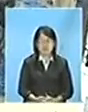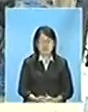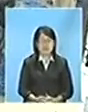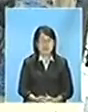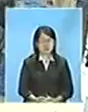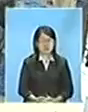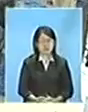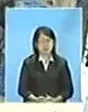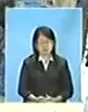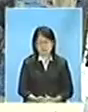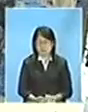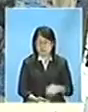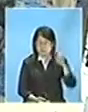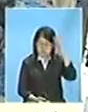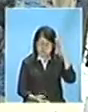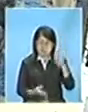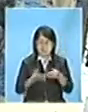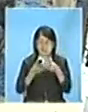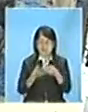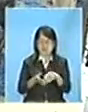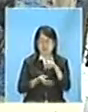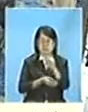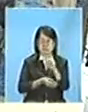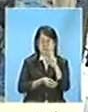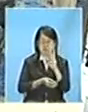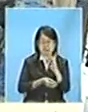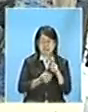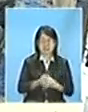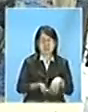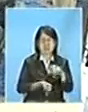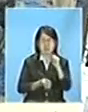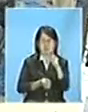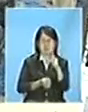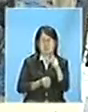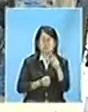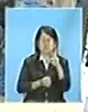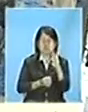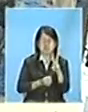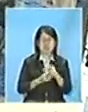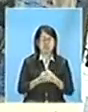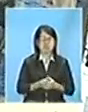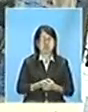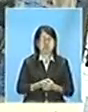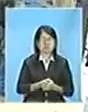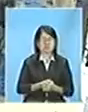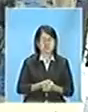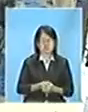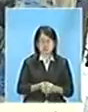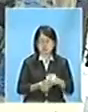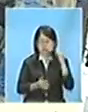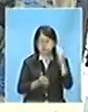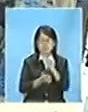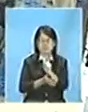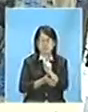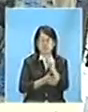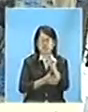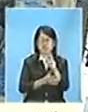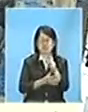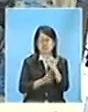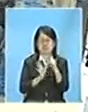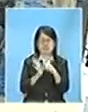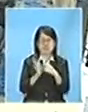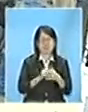พลเรือเอกสิทธวัฒน์วงสุวรรณนายสุภวัฒน์เทียนถาวรพันตำรวจเอกสนธยาแสงเผา